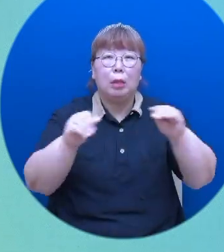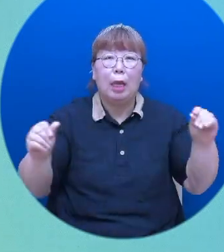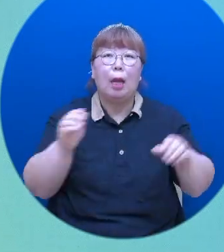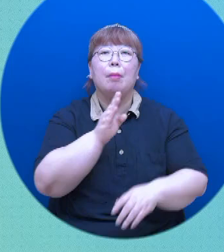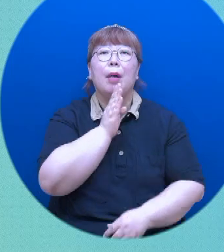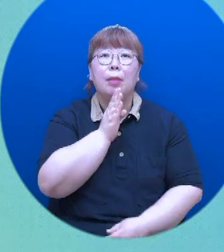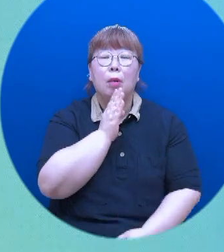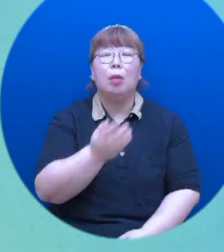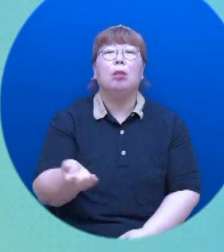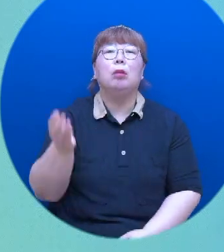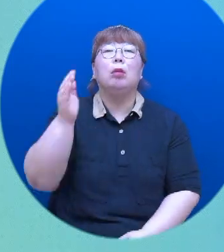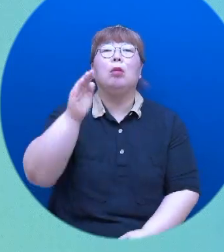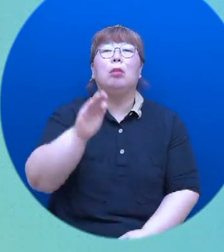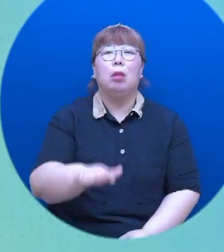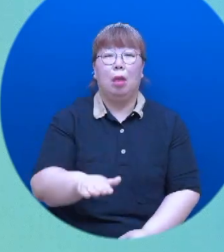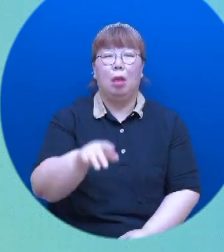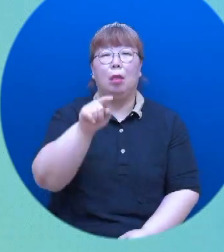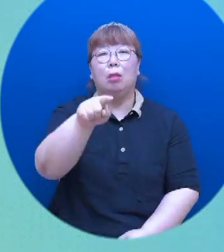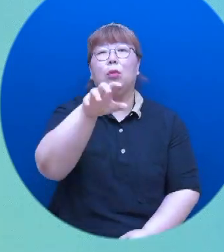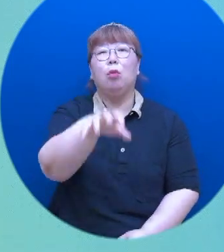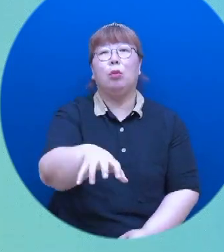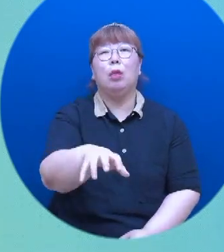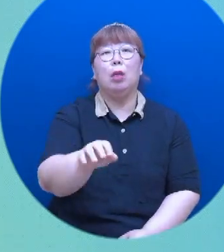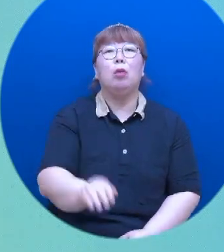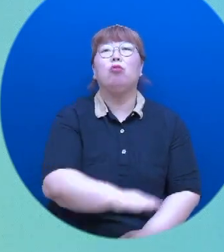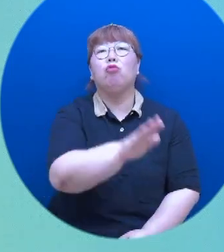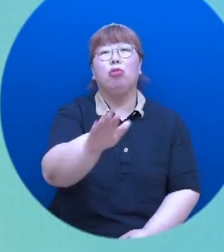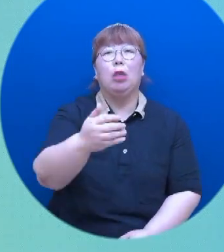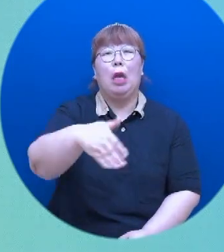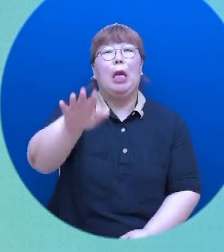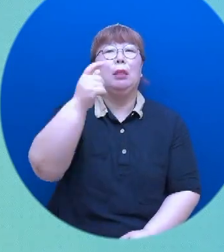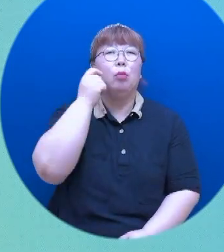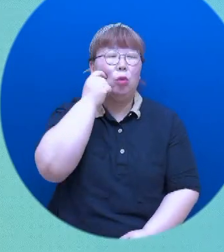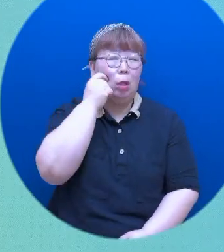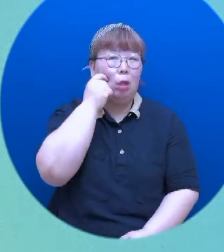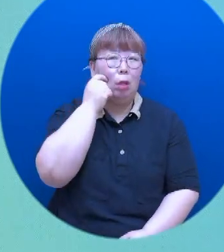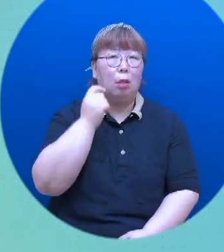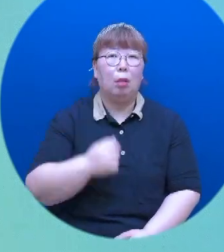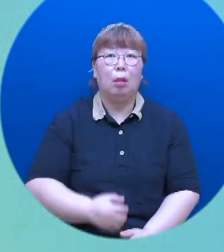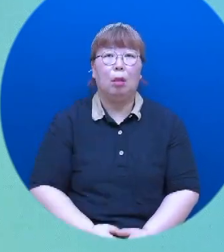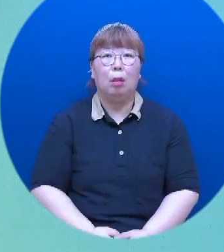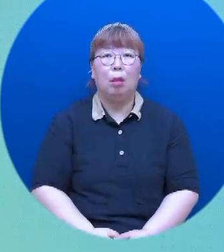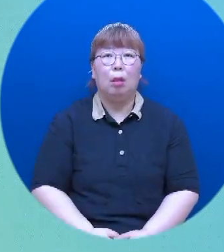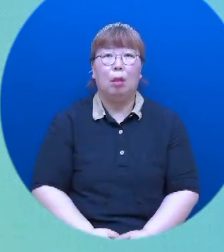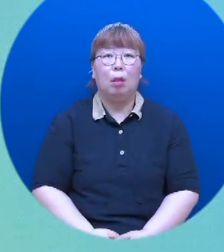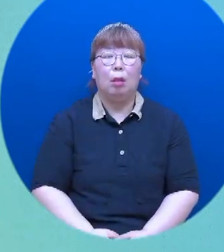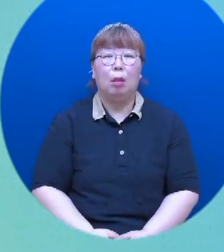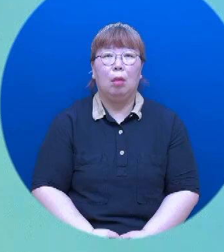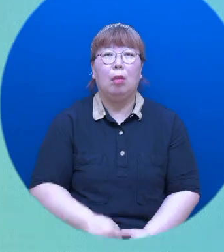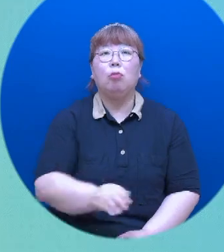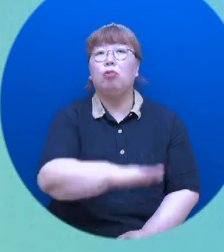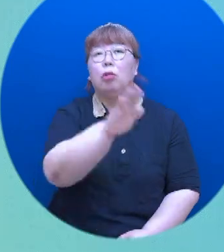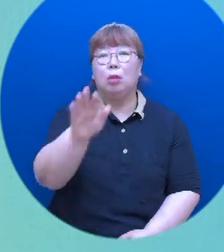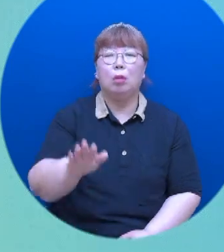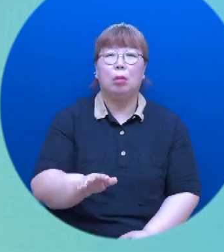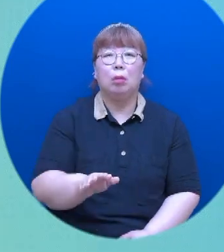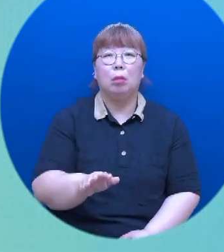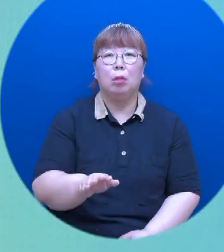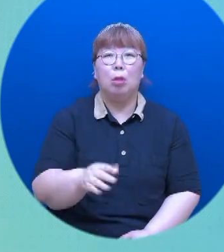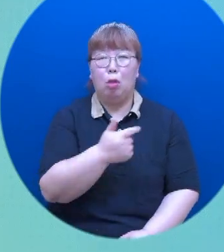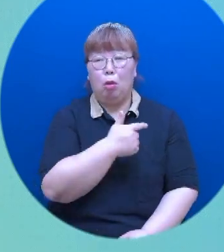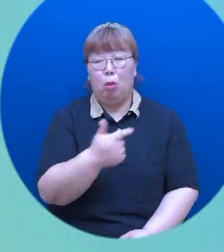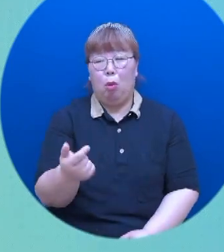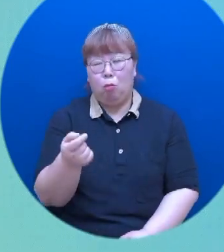한데 그곳에 우리 못 갑니다. 한데 우리는 그들 앞에